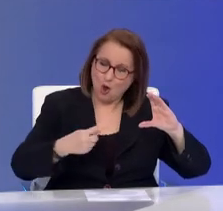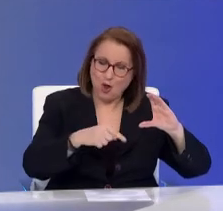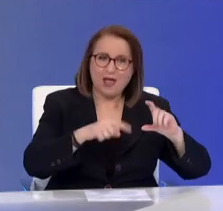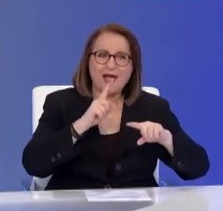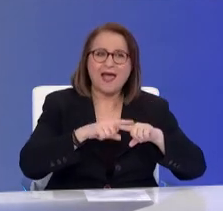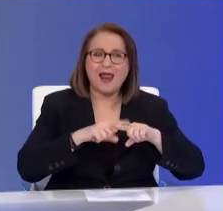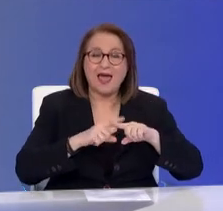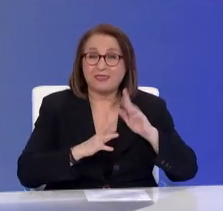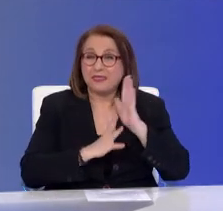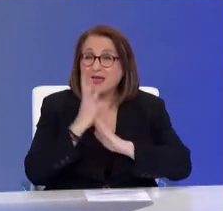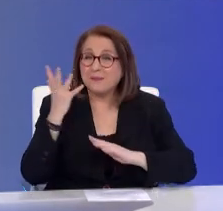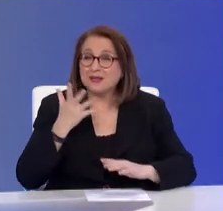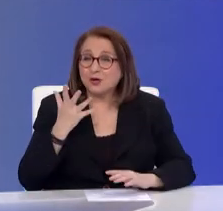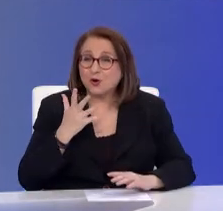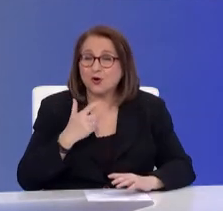και πραγματικά